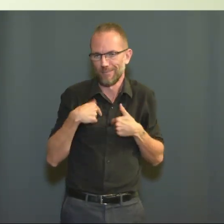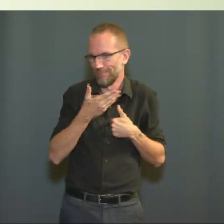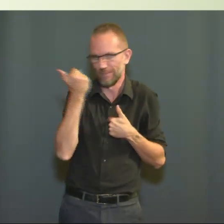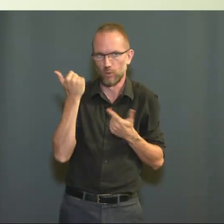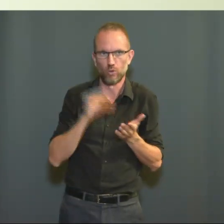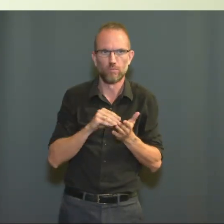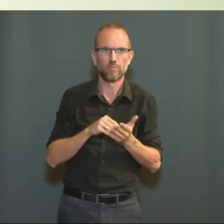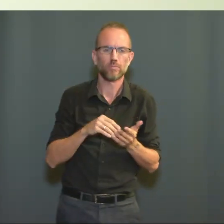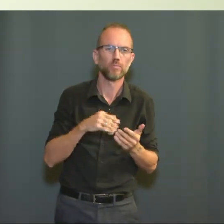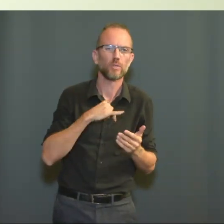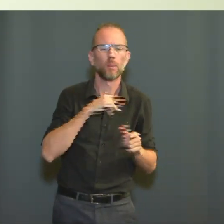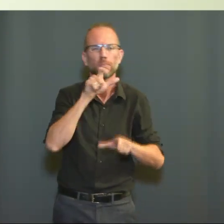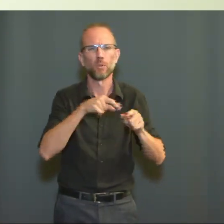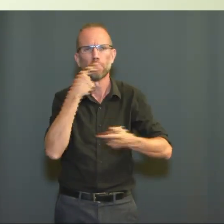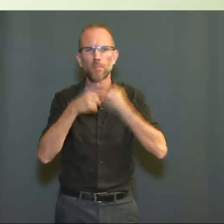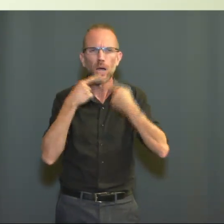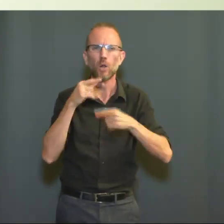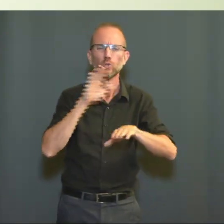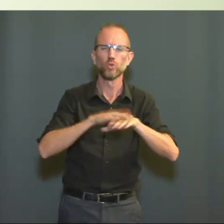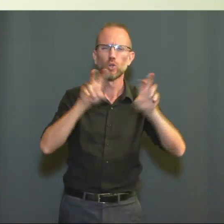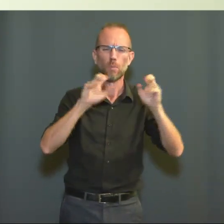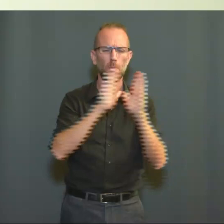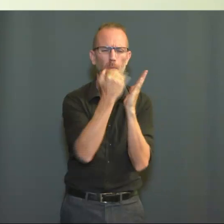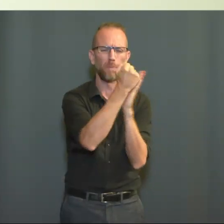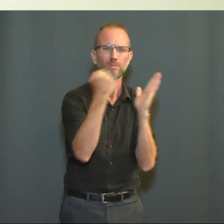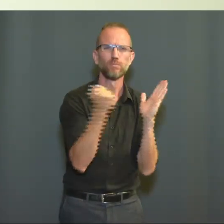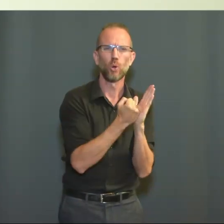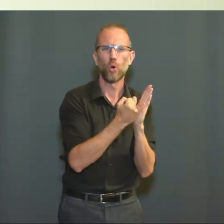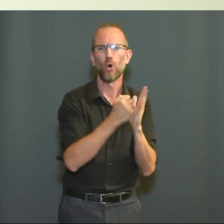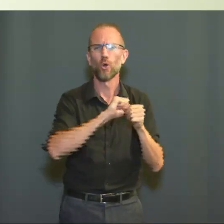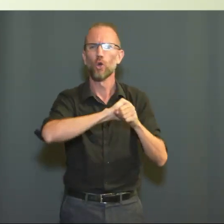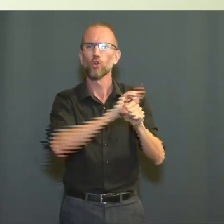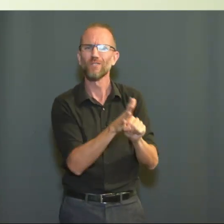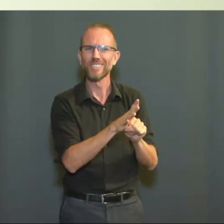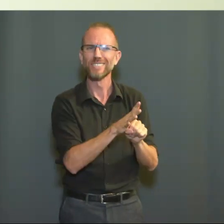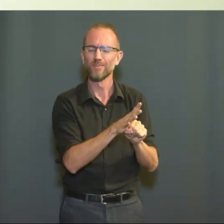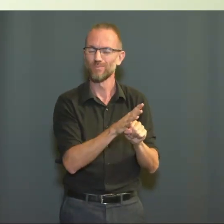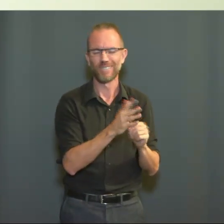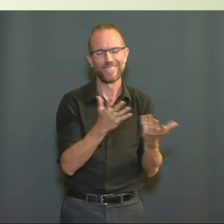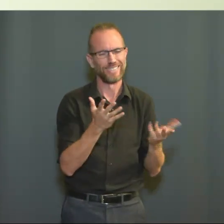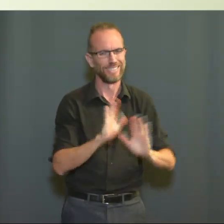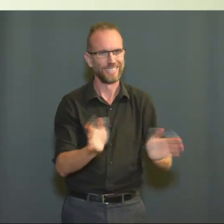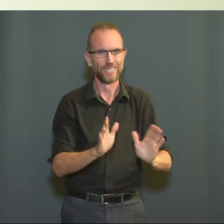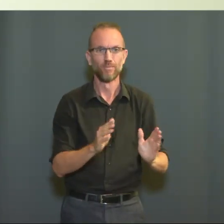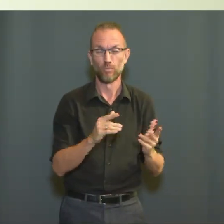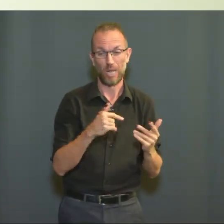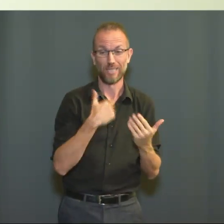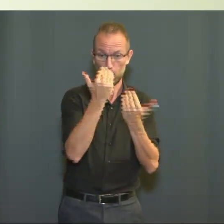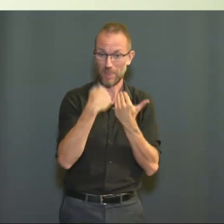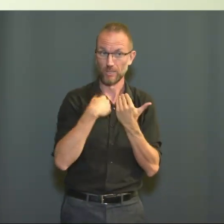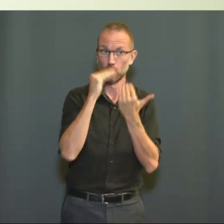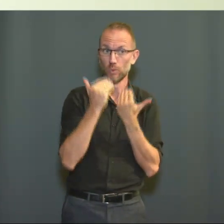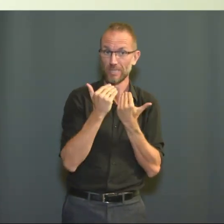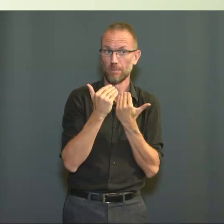pied, puisqu'on est peut-être protégé soi-même, mais on ne sait absolument pas si on n'est pas capable d'être un ricochet du virus